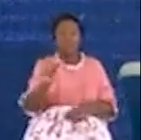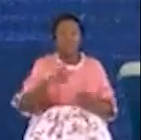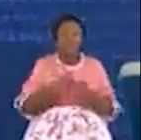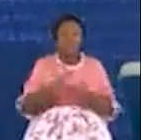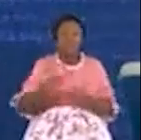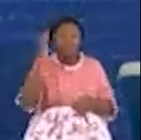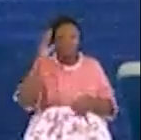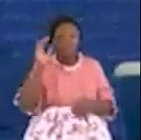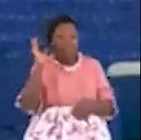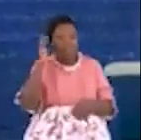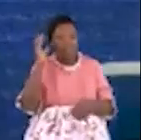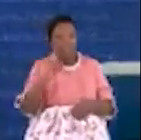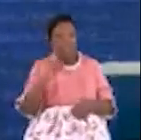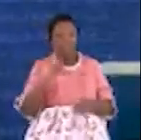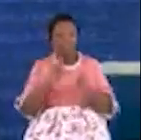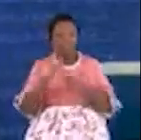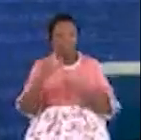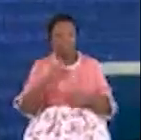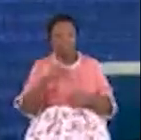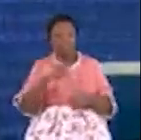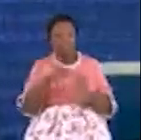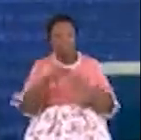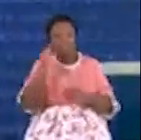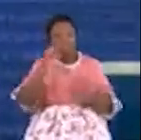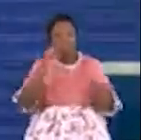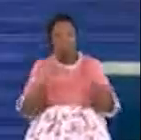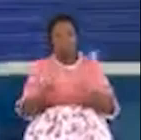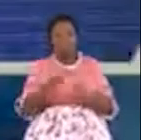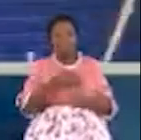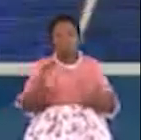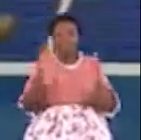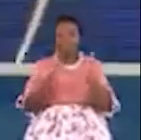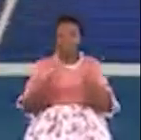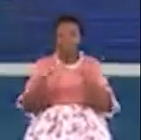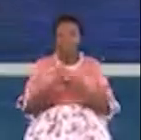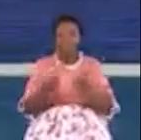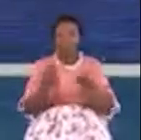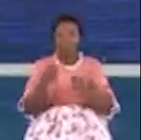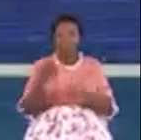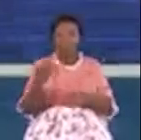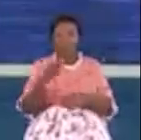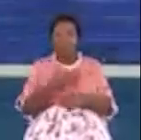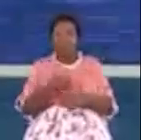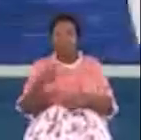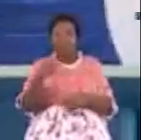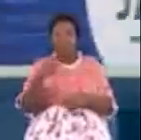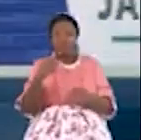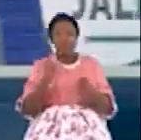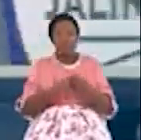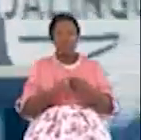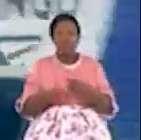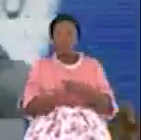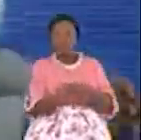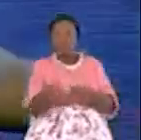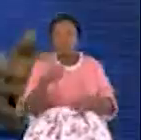ya. Jizọs wee bịa, wee gwa ha, sị ha,